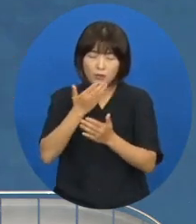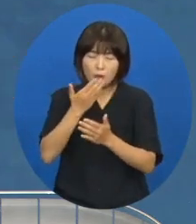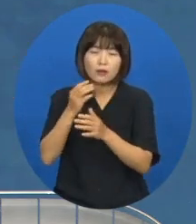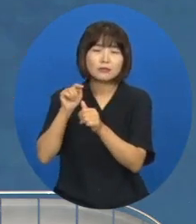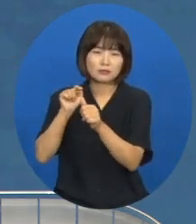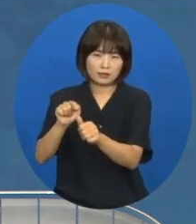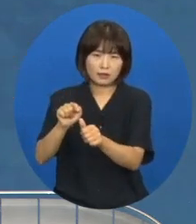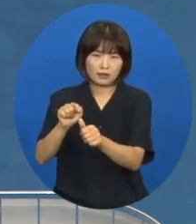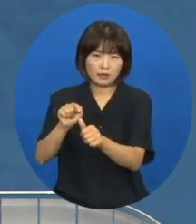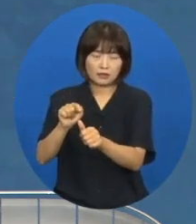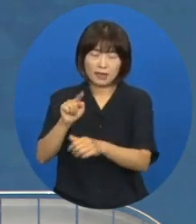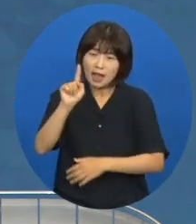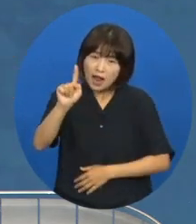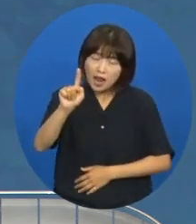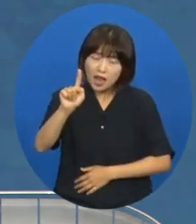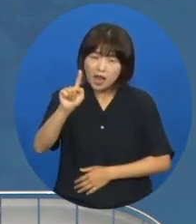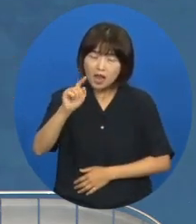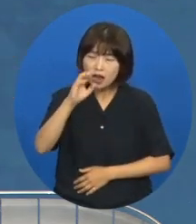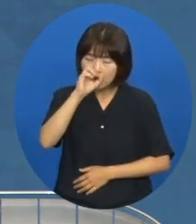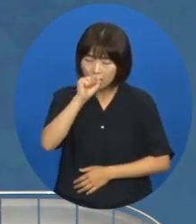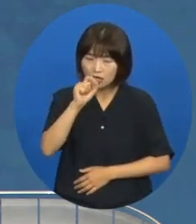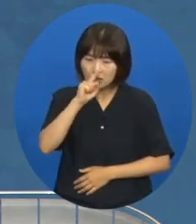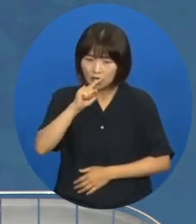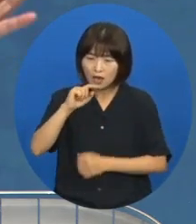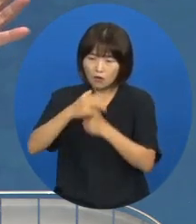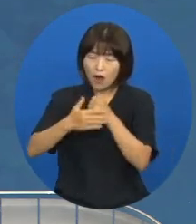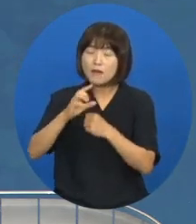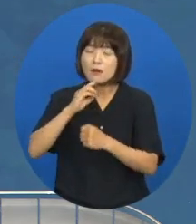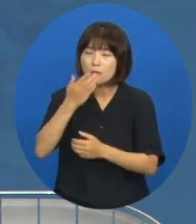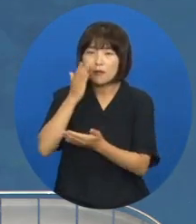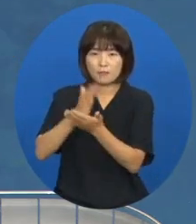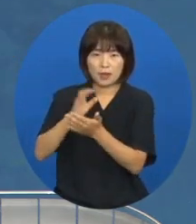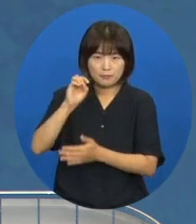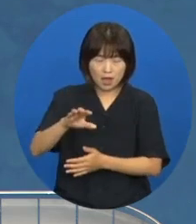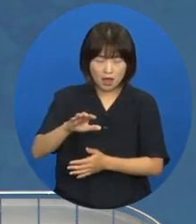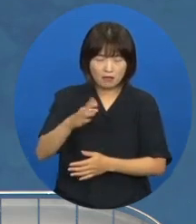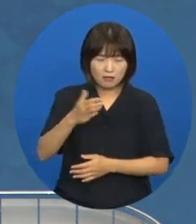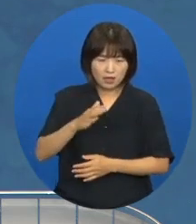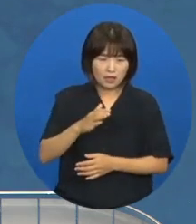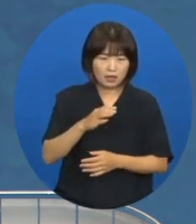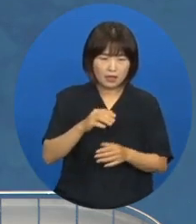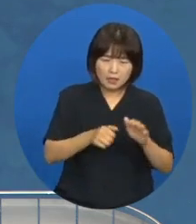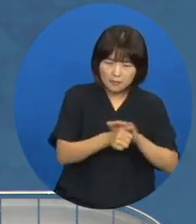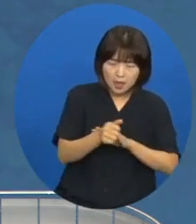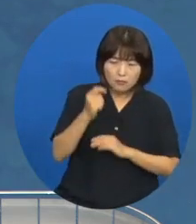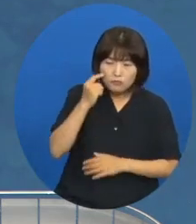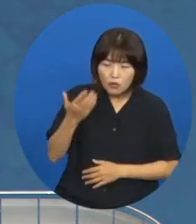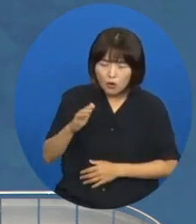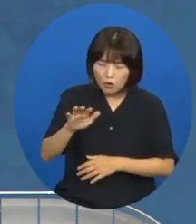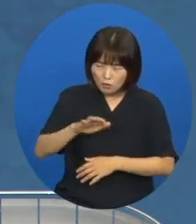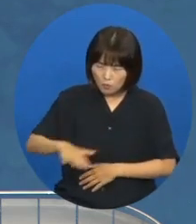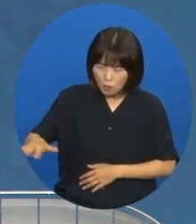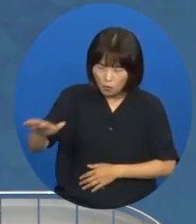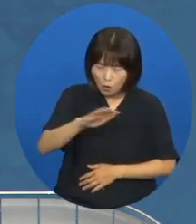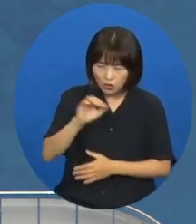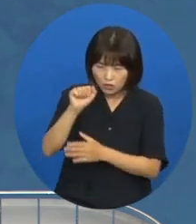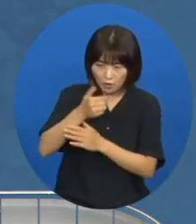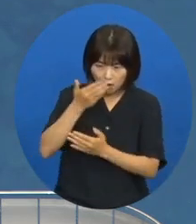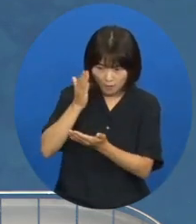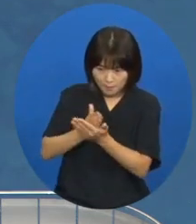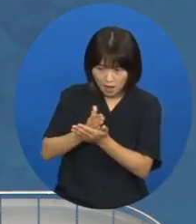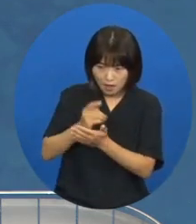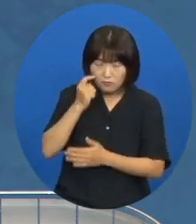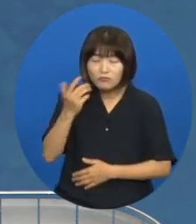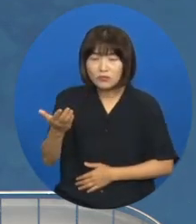단 하나 선악과만 먹지 말라고 그런 건데 모든 열매를 먹지 말라고 하더냐. 같은 내용인 것